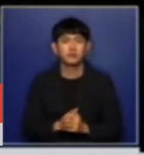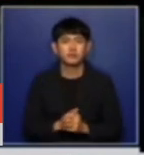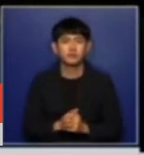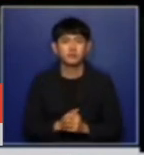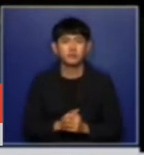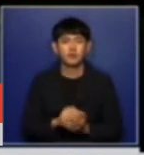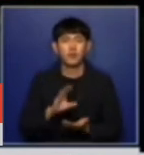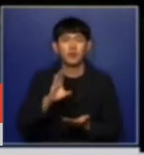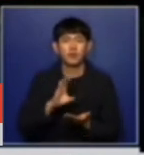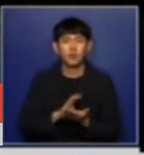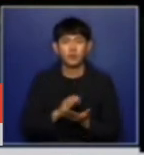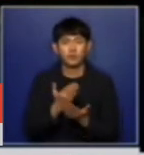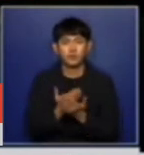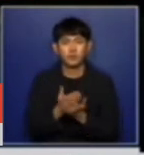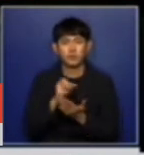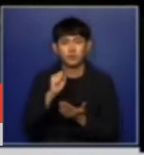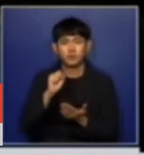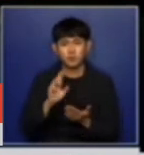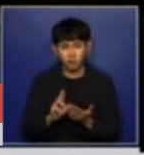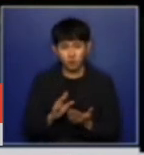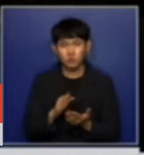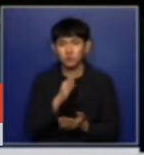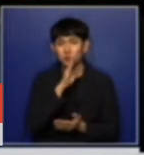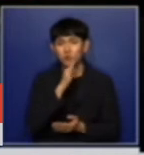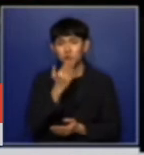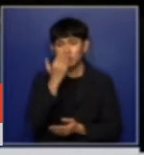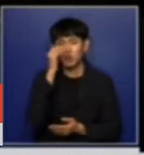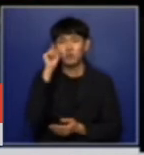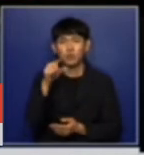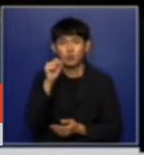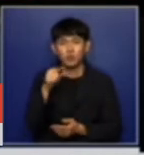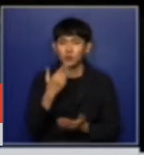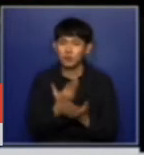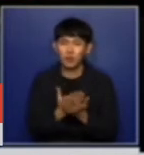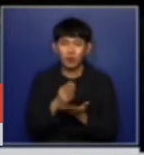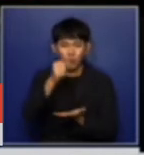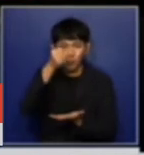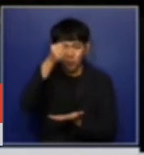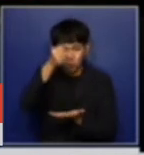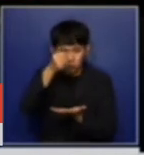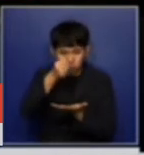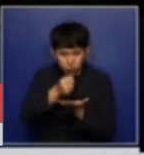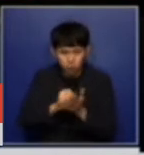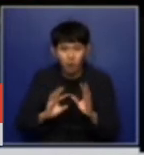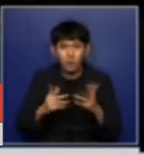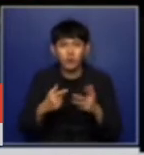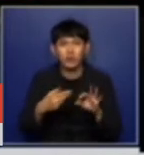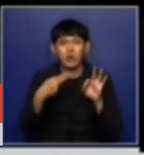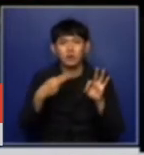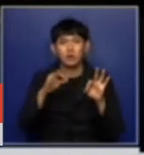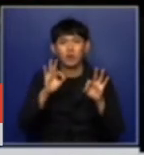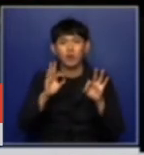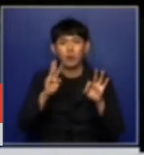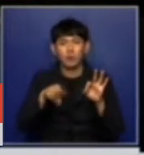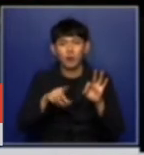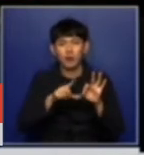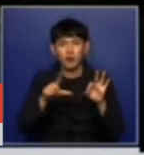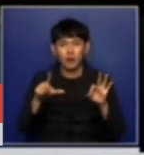งบประมาณสำรองจ่ายกรณีฉุกเฉินหรือจำเป็นหมดเกลี้ยงครับ 96,000 ล้านที่เราอนุมัติให้